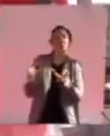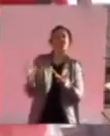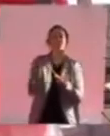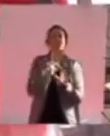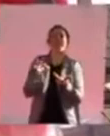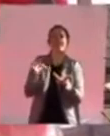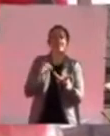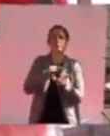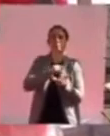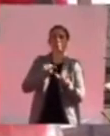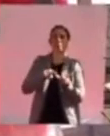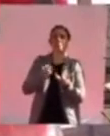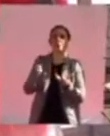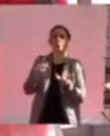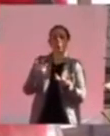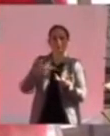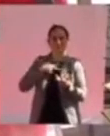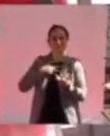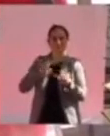laicità